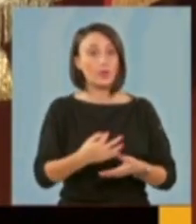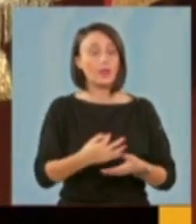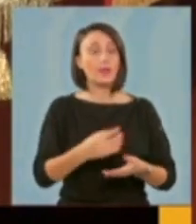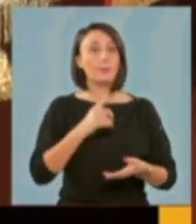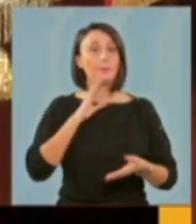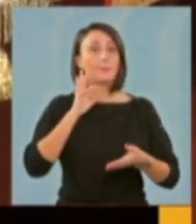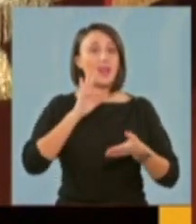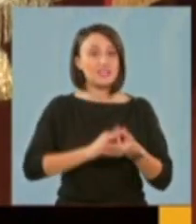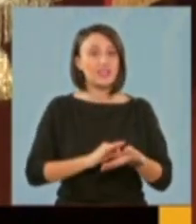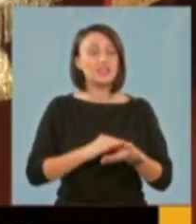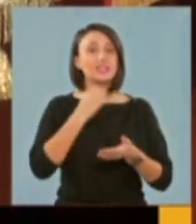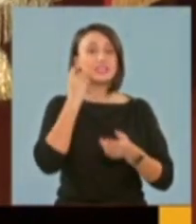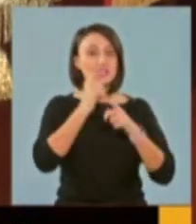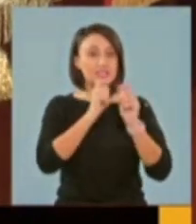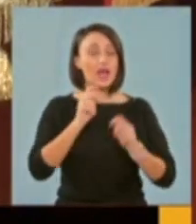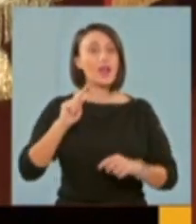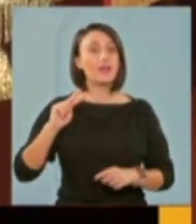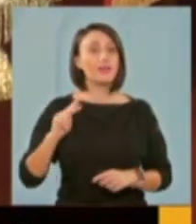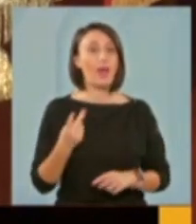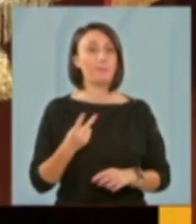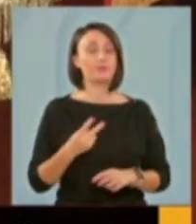vor răspunde prezent când țara îi va chema.